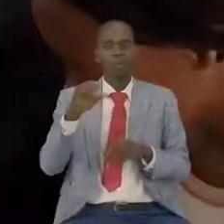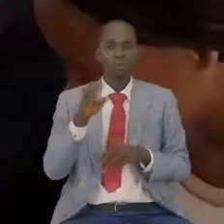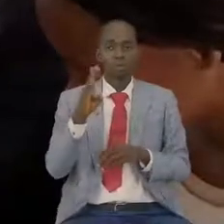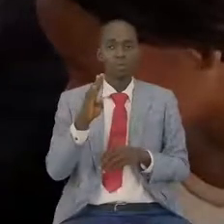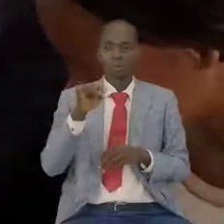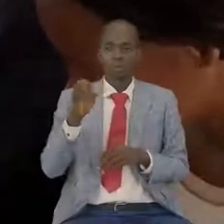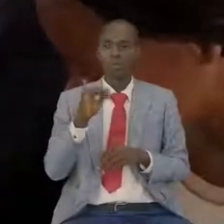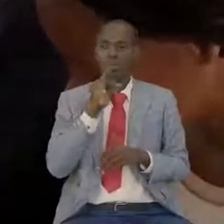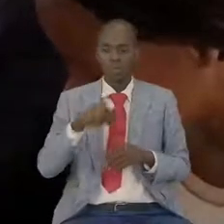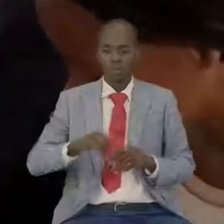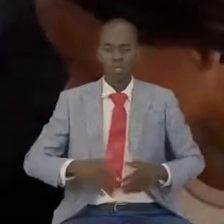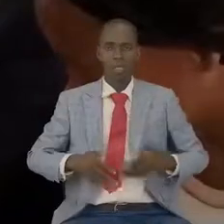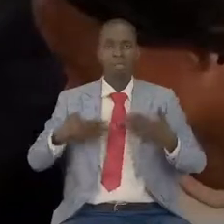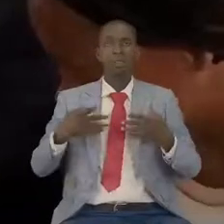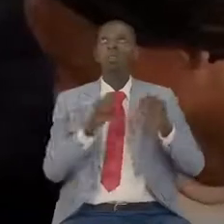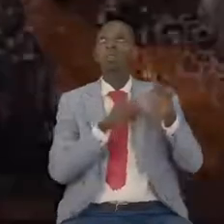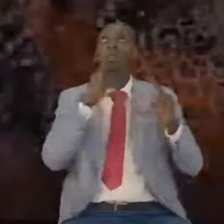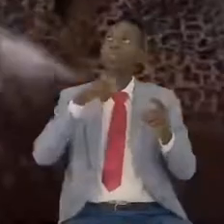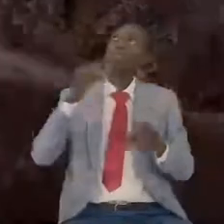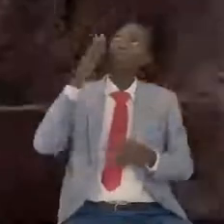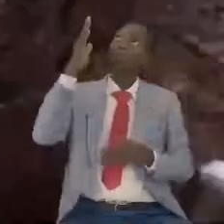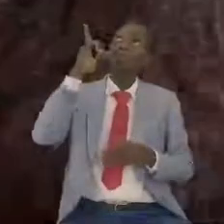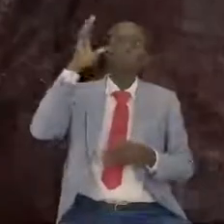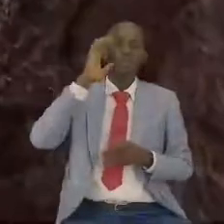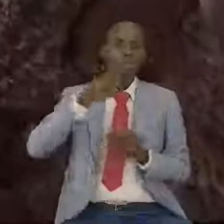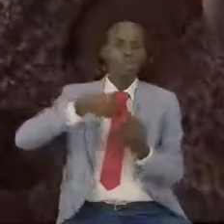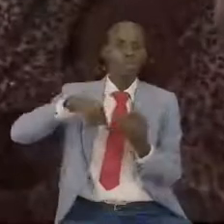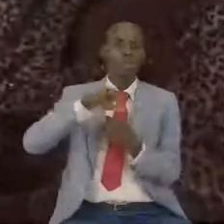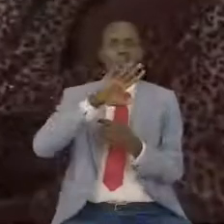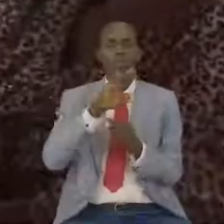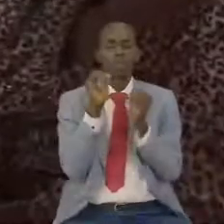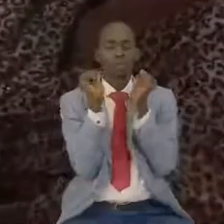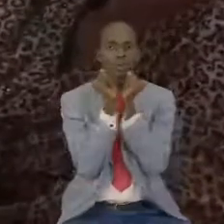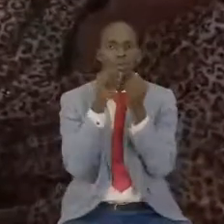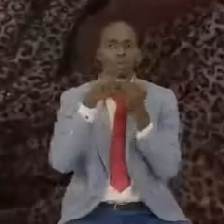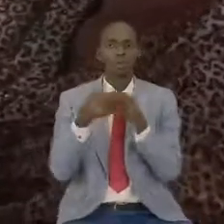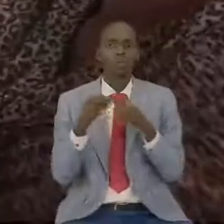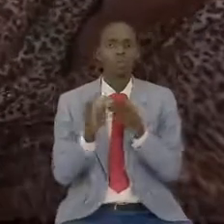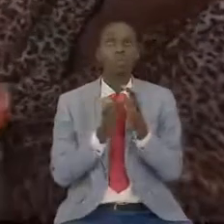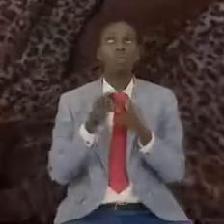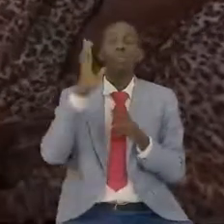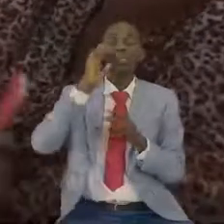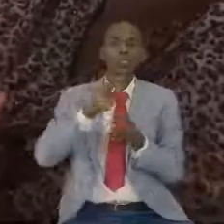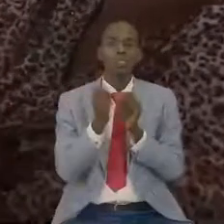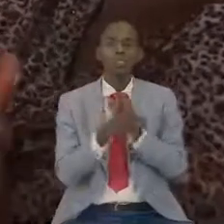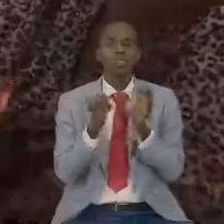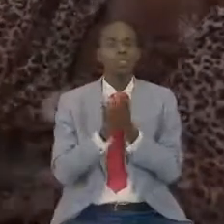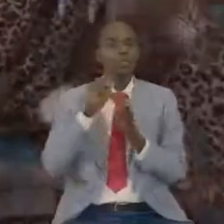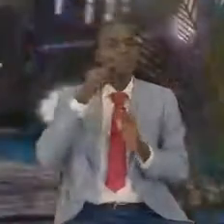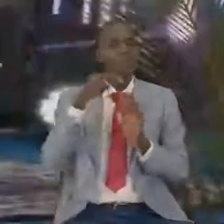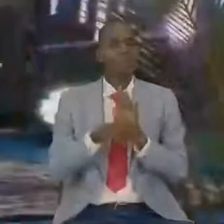vivant. Et il va rétablir ta situation. Il va changer cette amertume. Et on